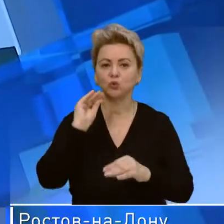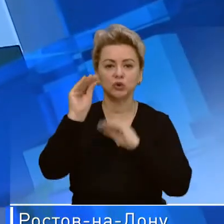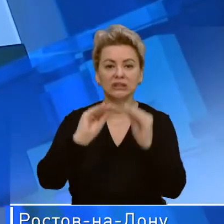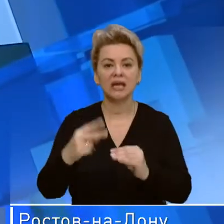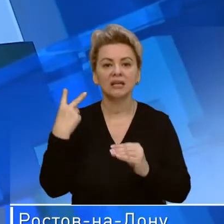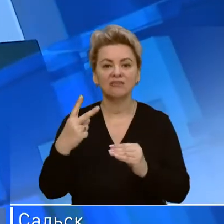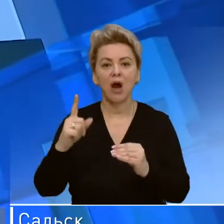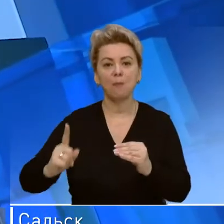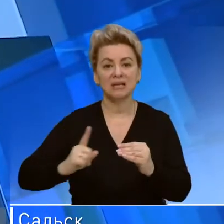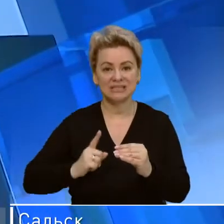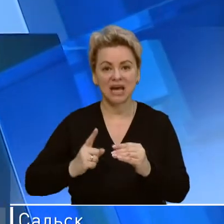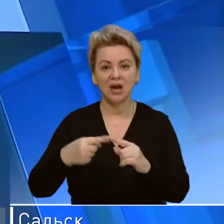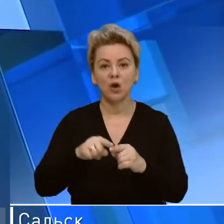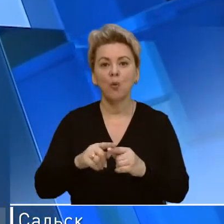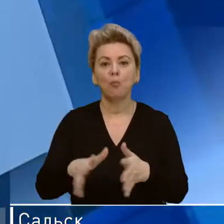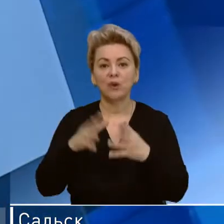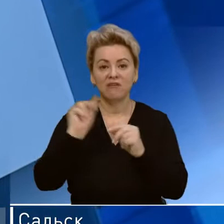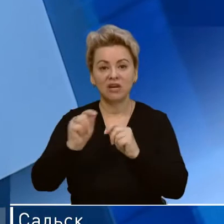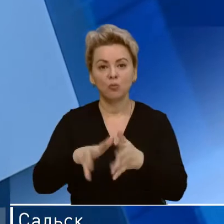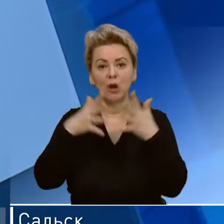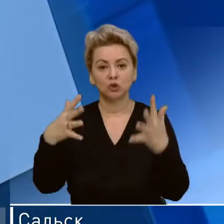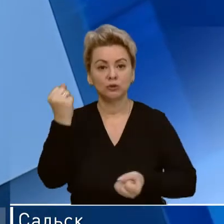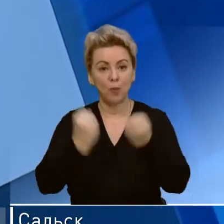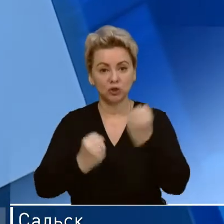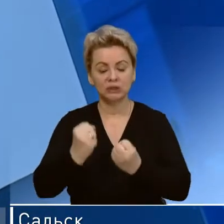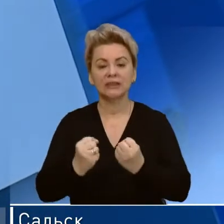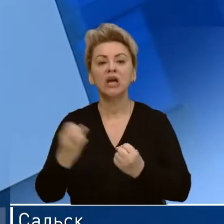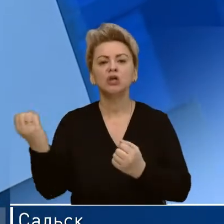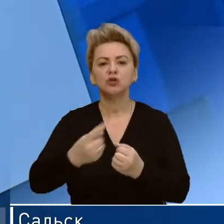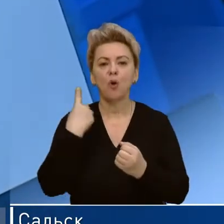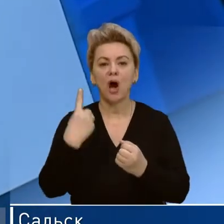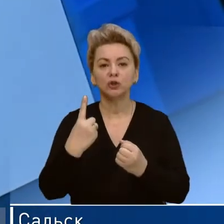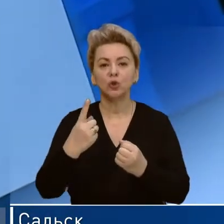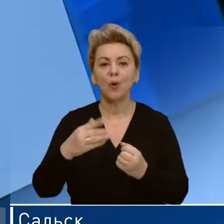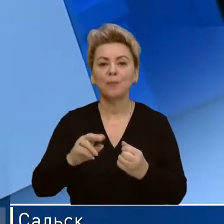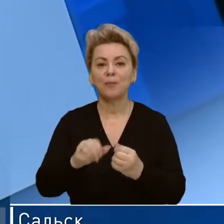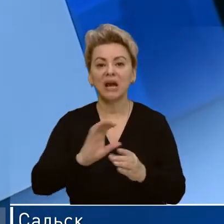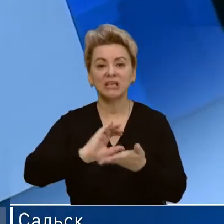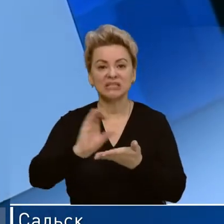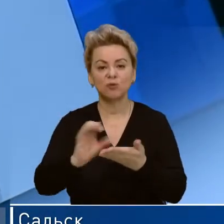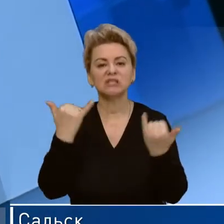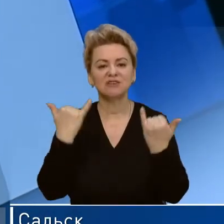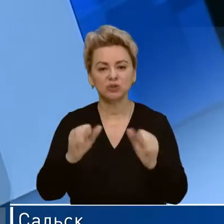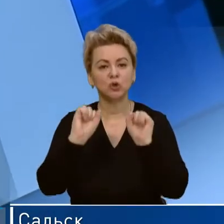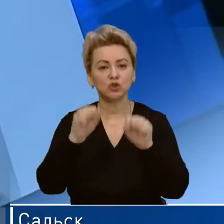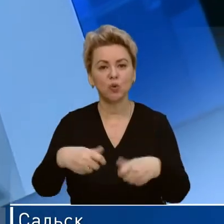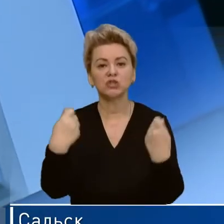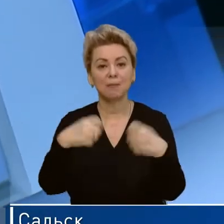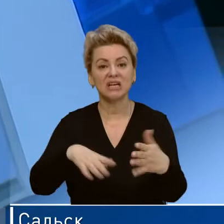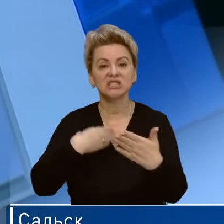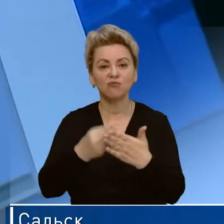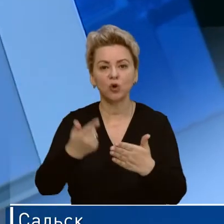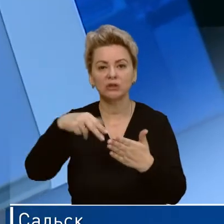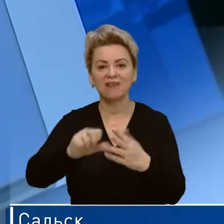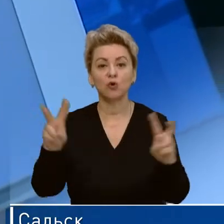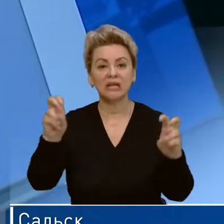два поста весогабаритного контроля. Еще одно донское производство теперь сможет продавать свой